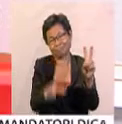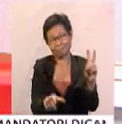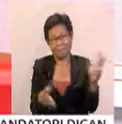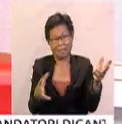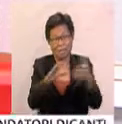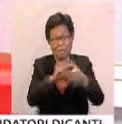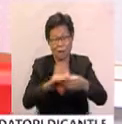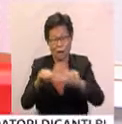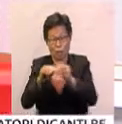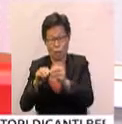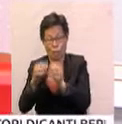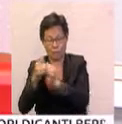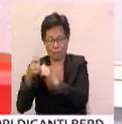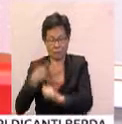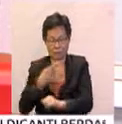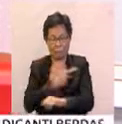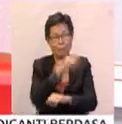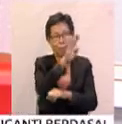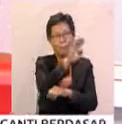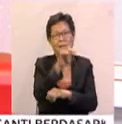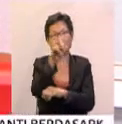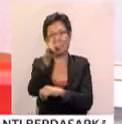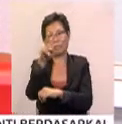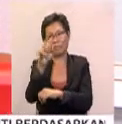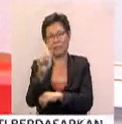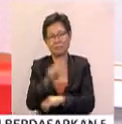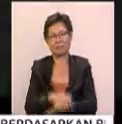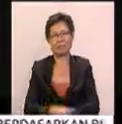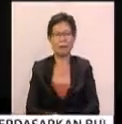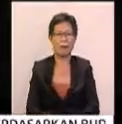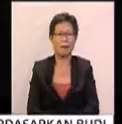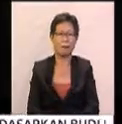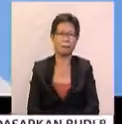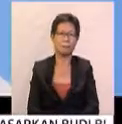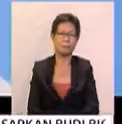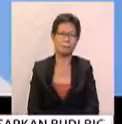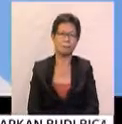kisah selanjutnya, terus bersama kami dalam Bidiva.